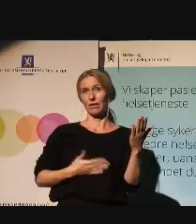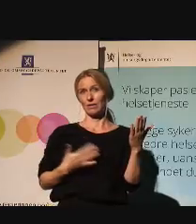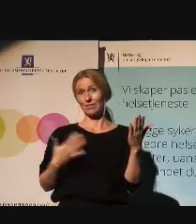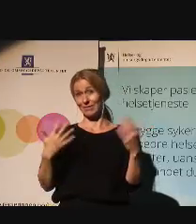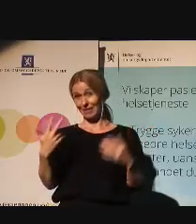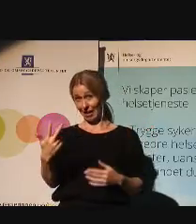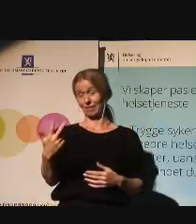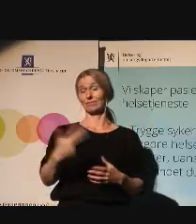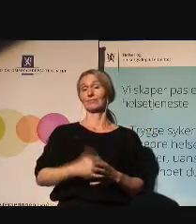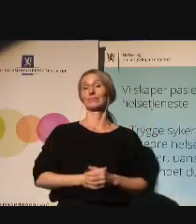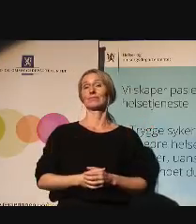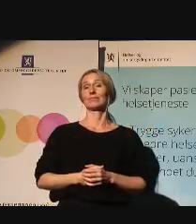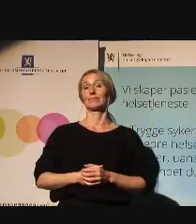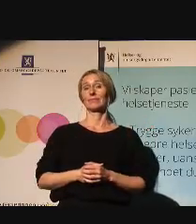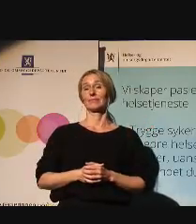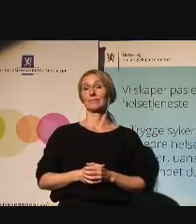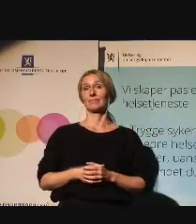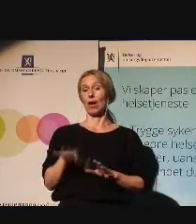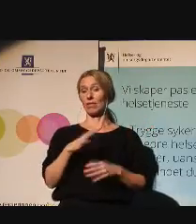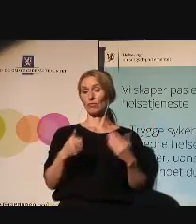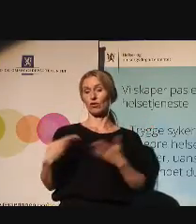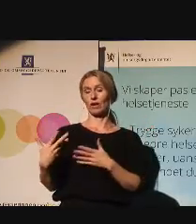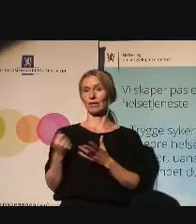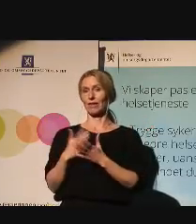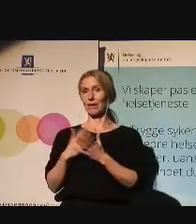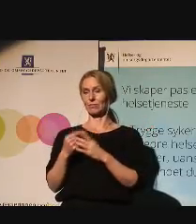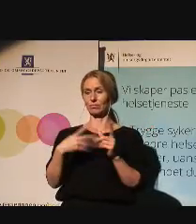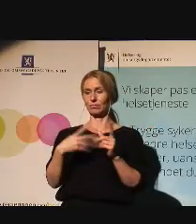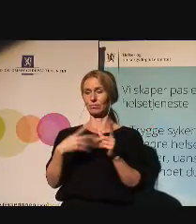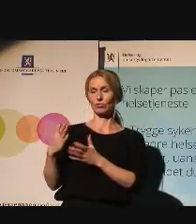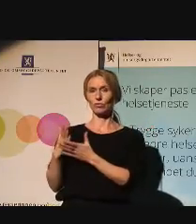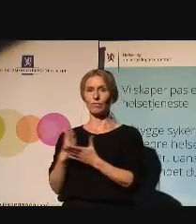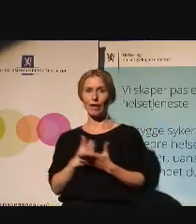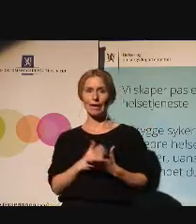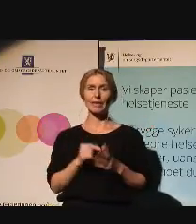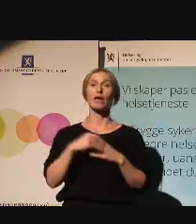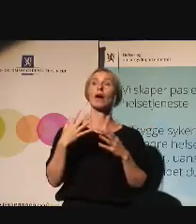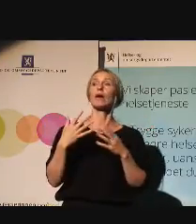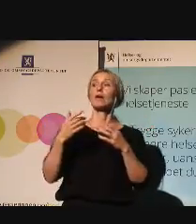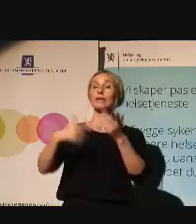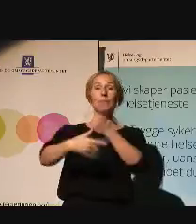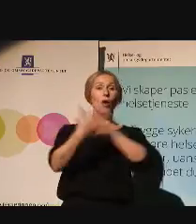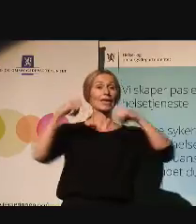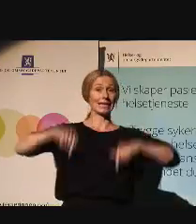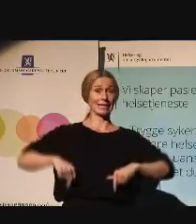15:30 med mikroforedragene og diskusjonene. Da fortsetter vi her